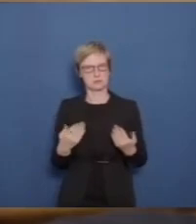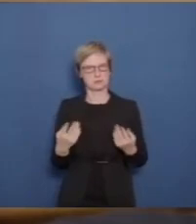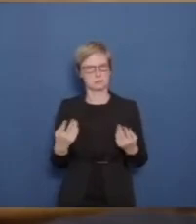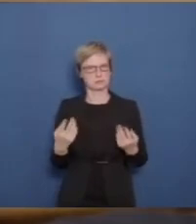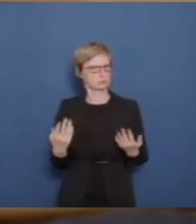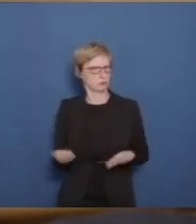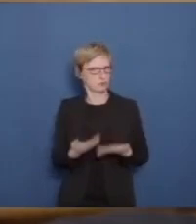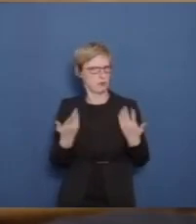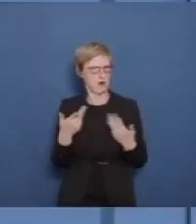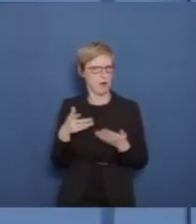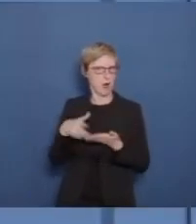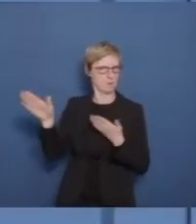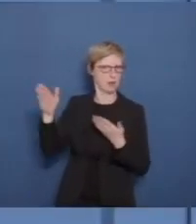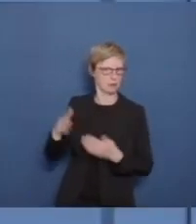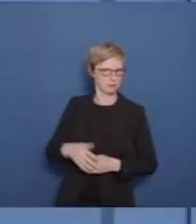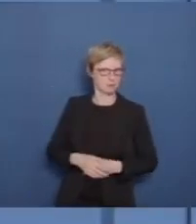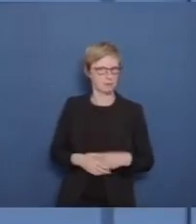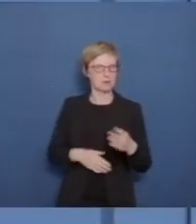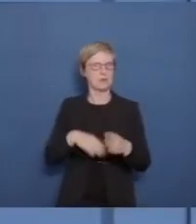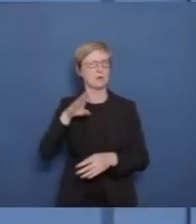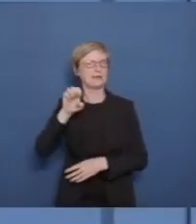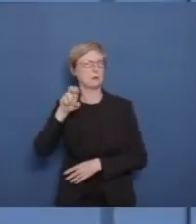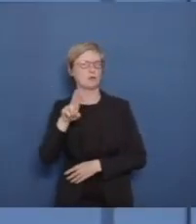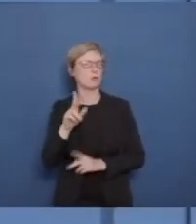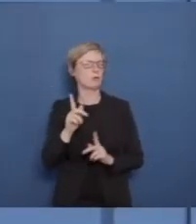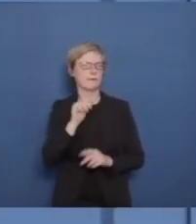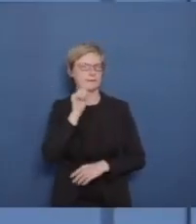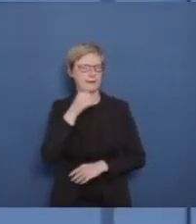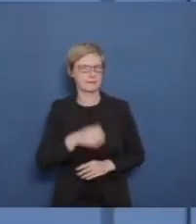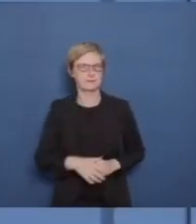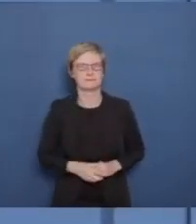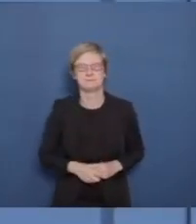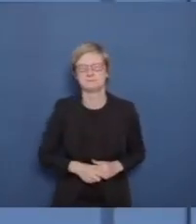Oder? Innerhalb der EU, nein.